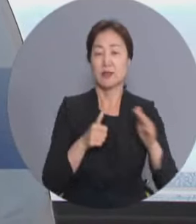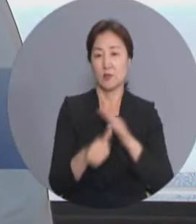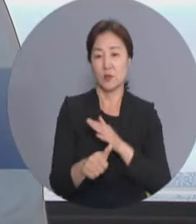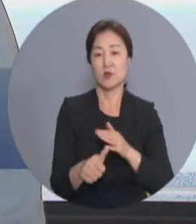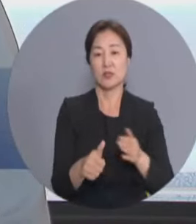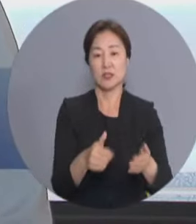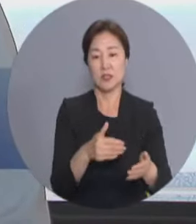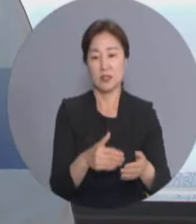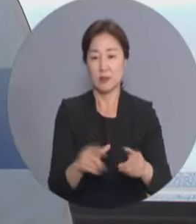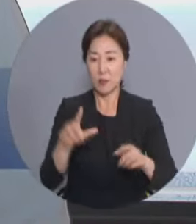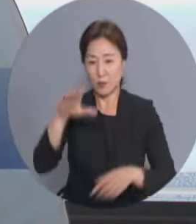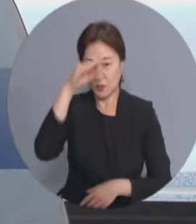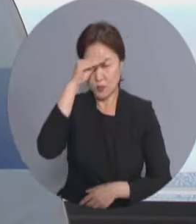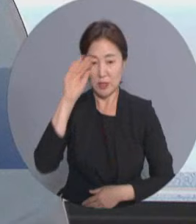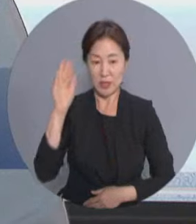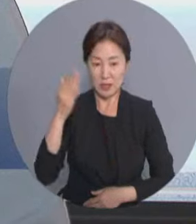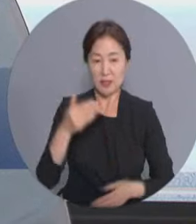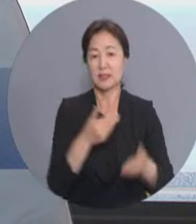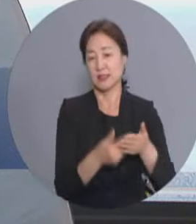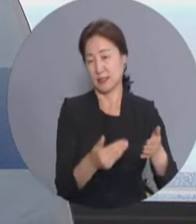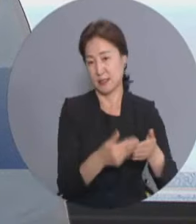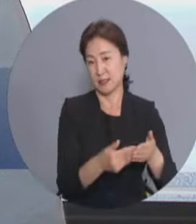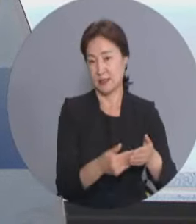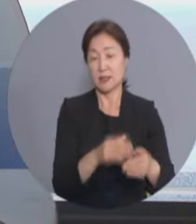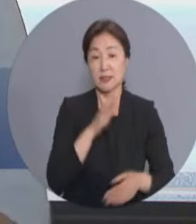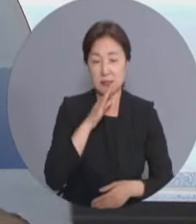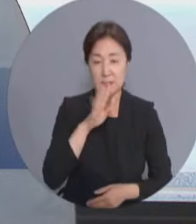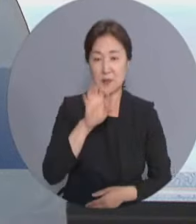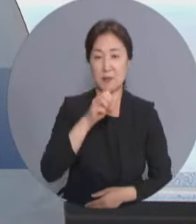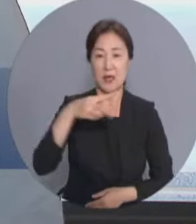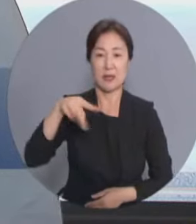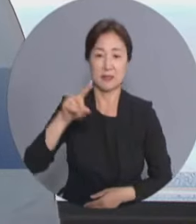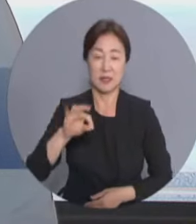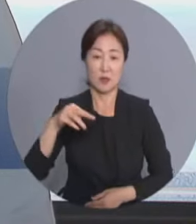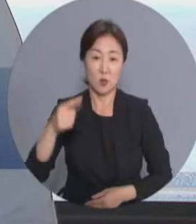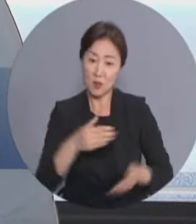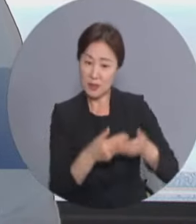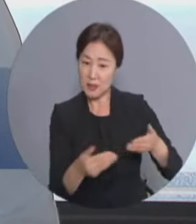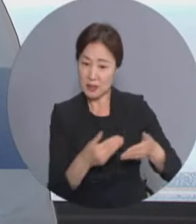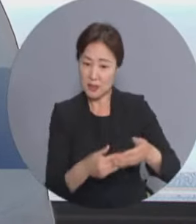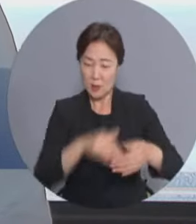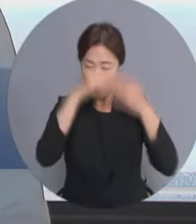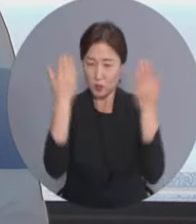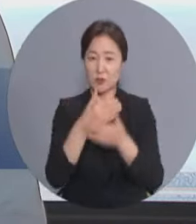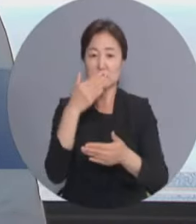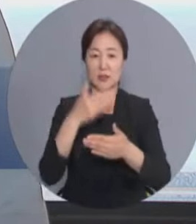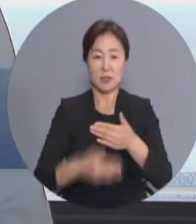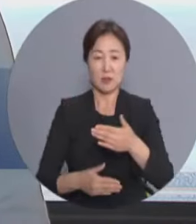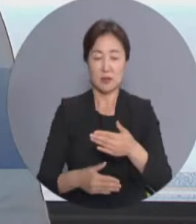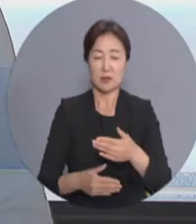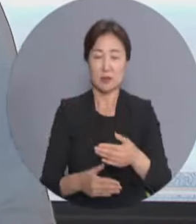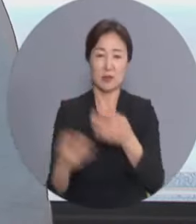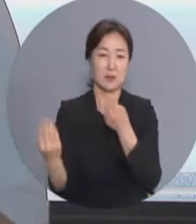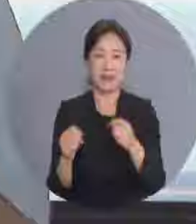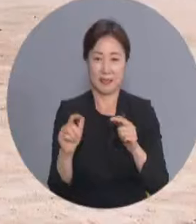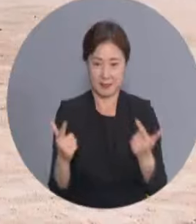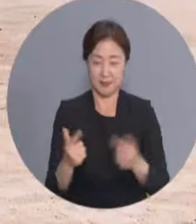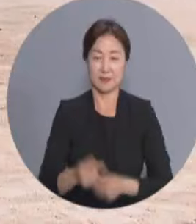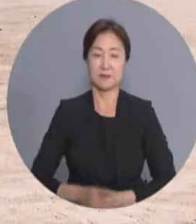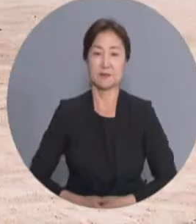기본적인 좀 모델이 되는 그 실제로 팔상도 그림 전체가 다 남아 있는 경우도 많지는